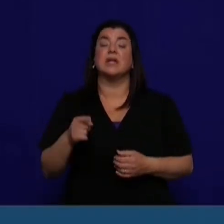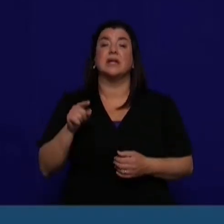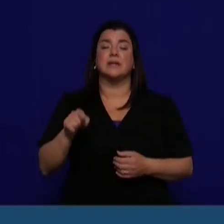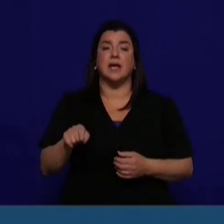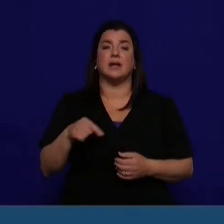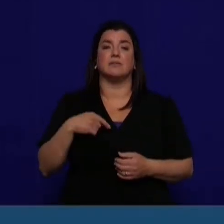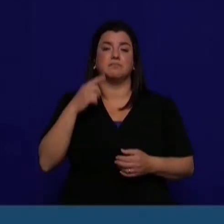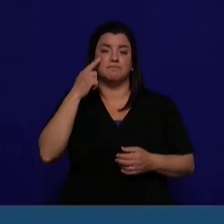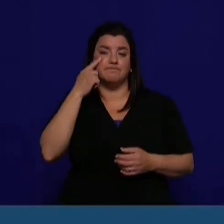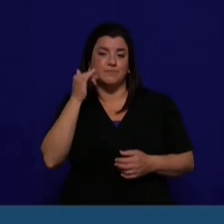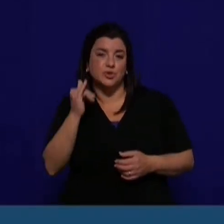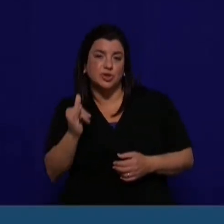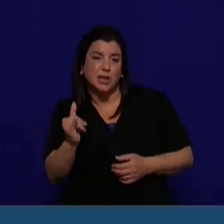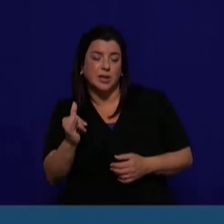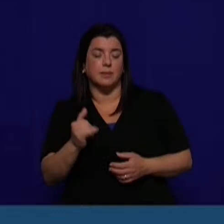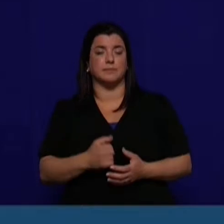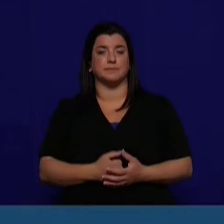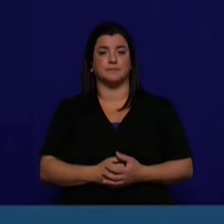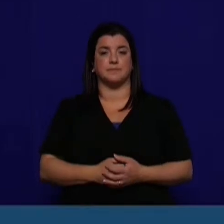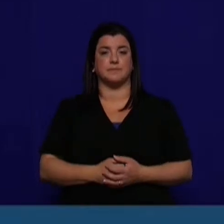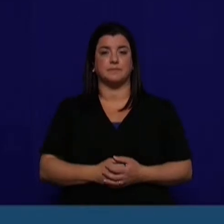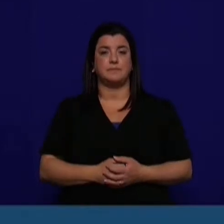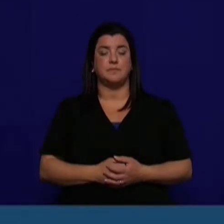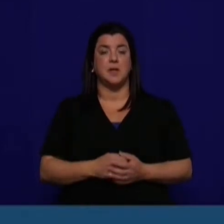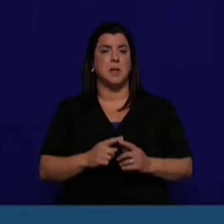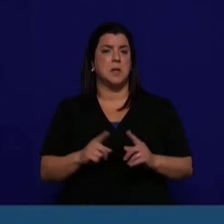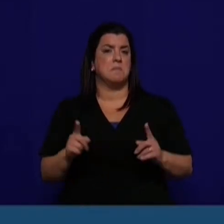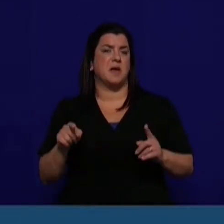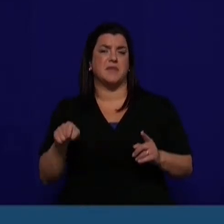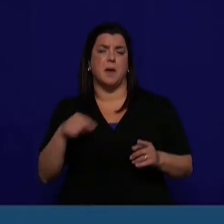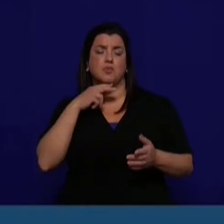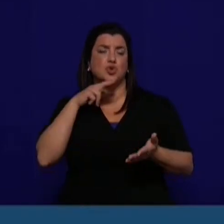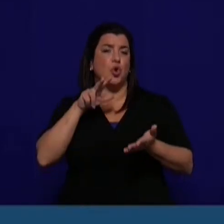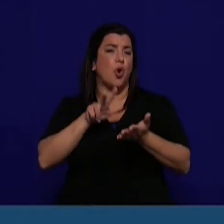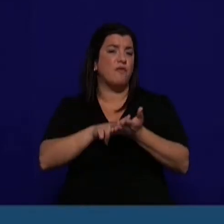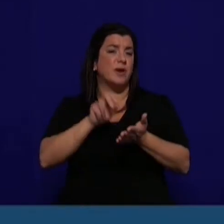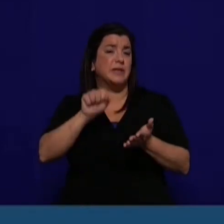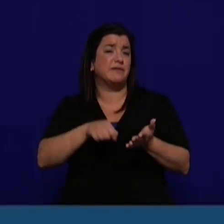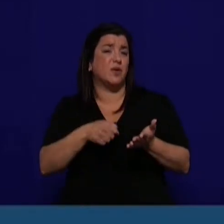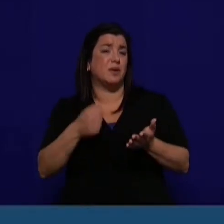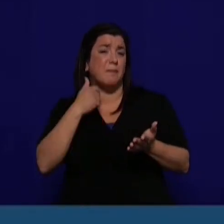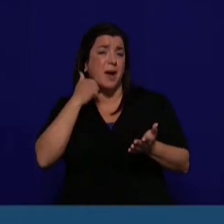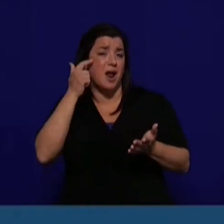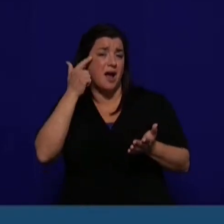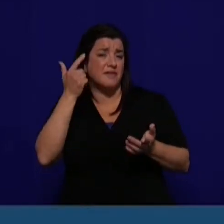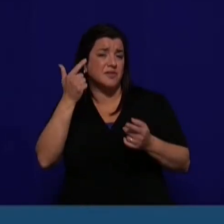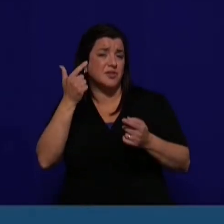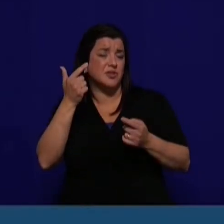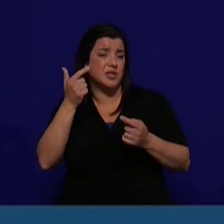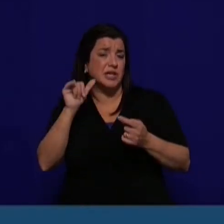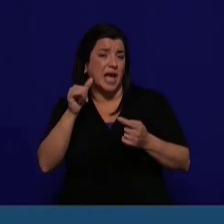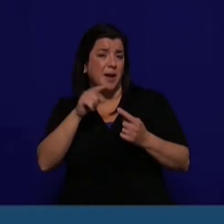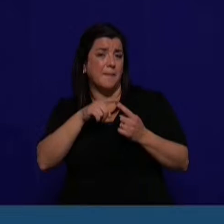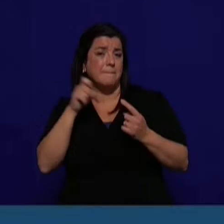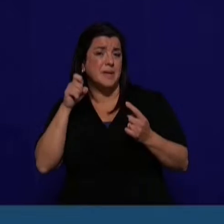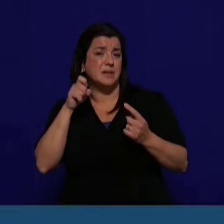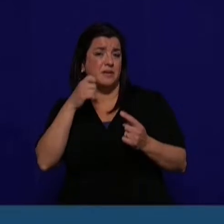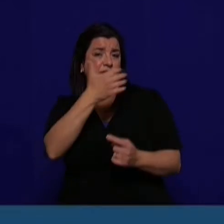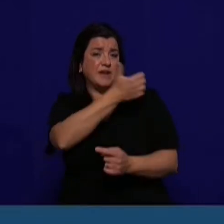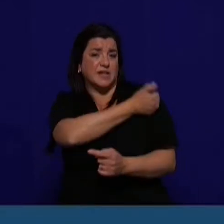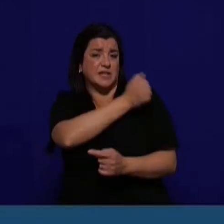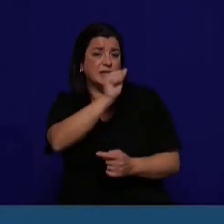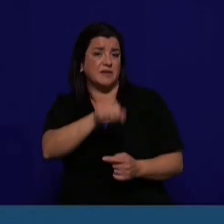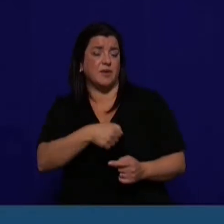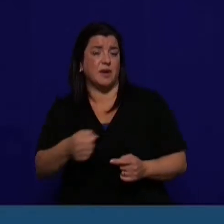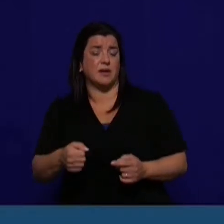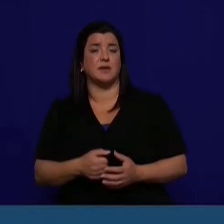dawn il-każijiet kollha. Però dawn ma ġewx konfermati li kellhom link mal-vaccine. Il-Janssen vaccine